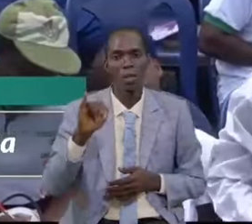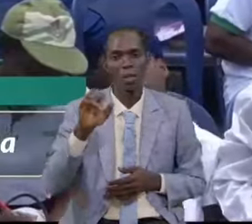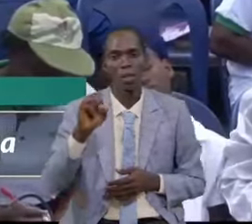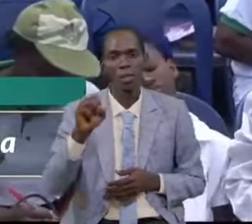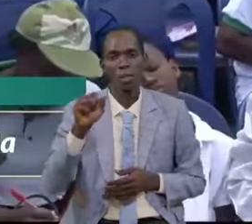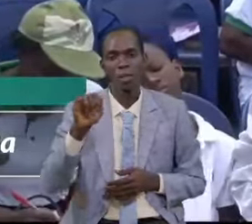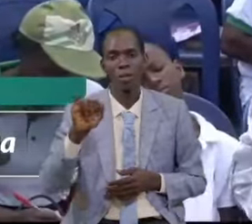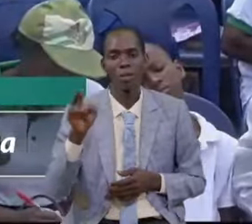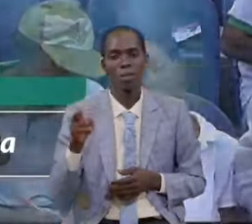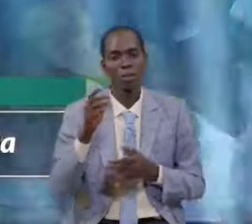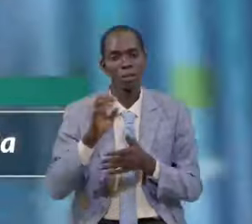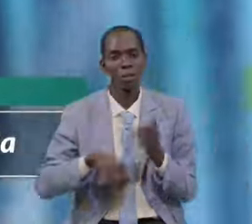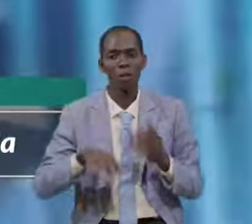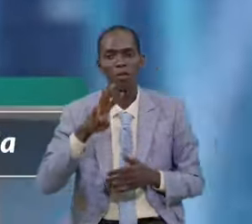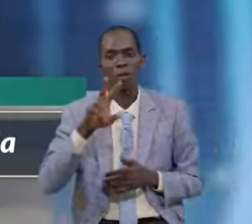7. Tous ceux,